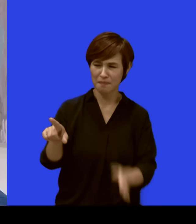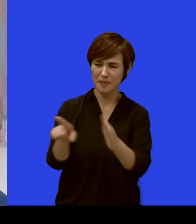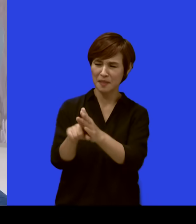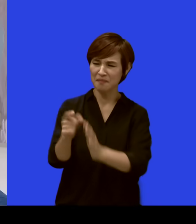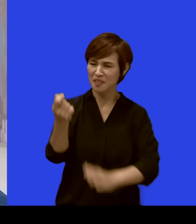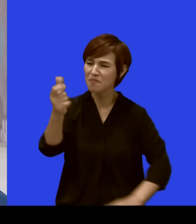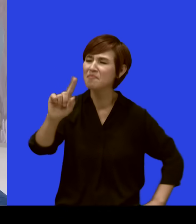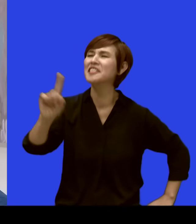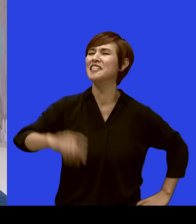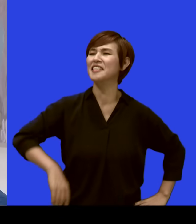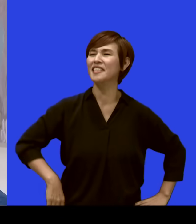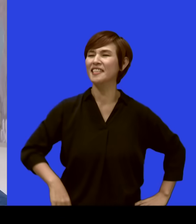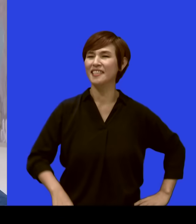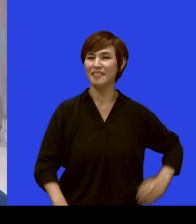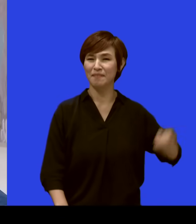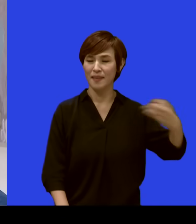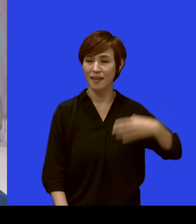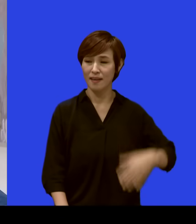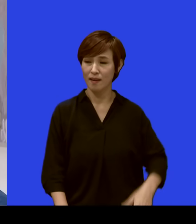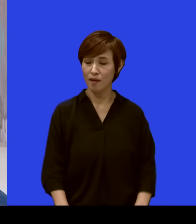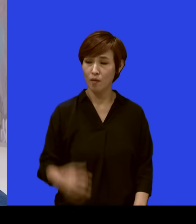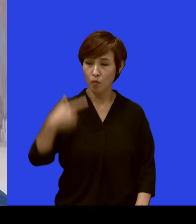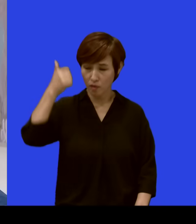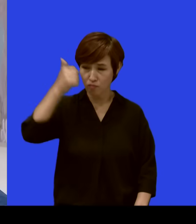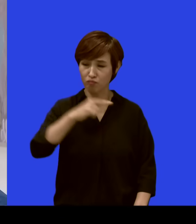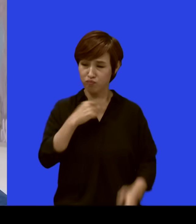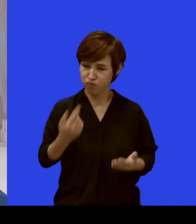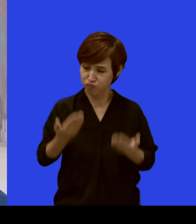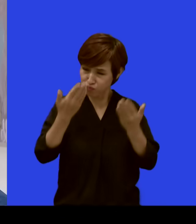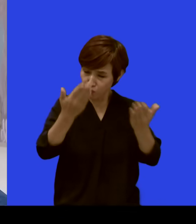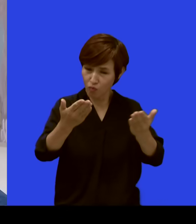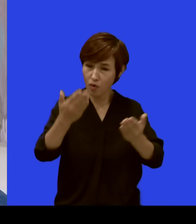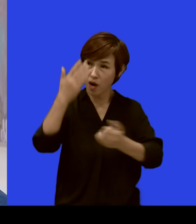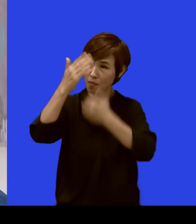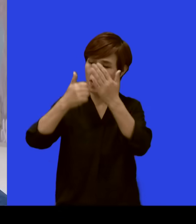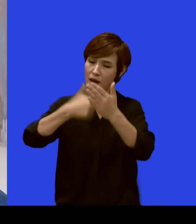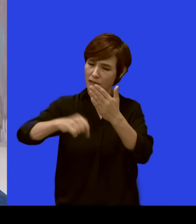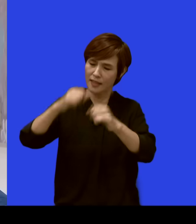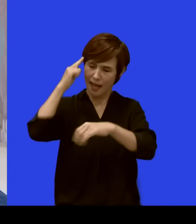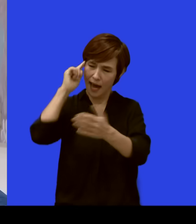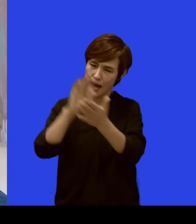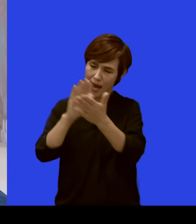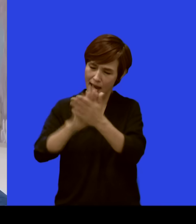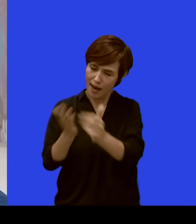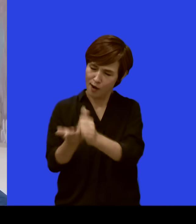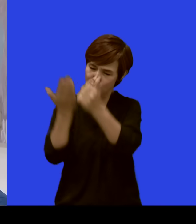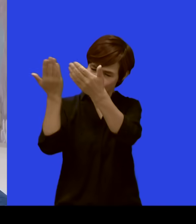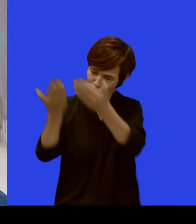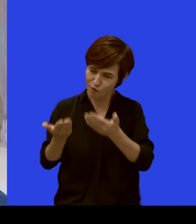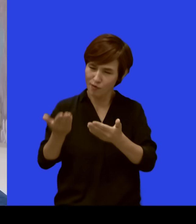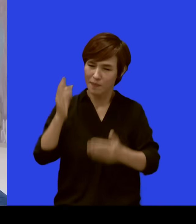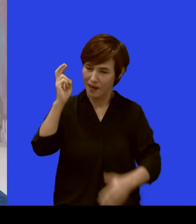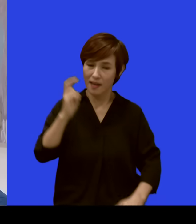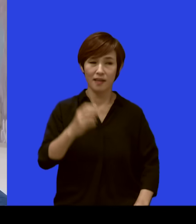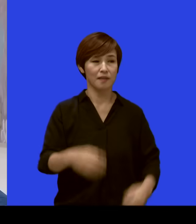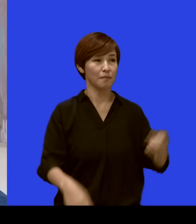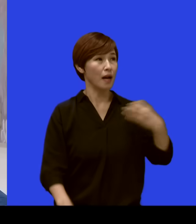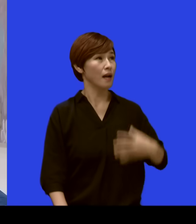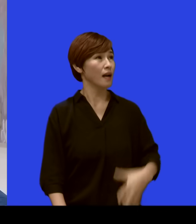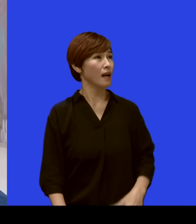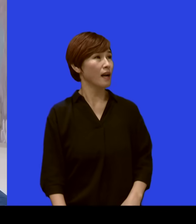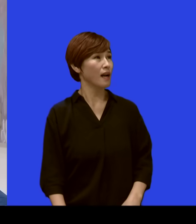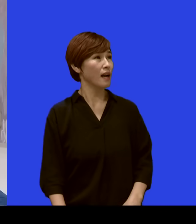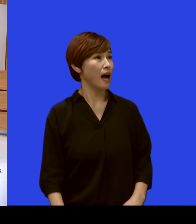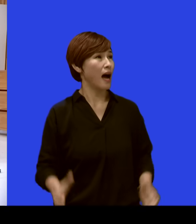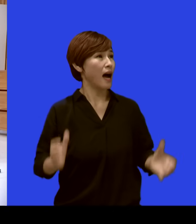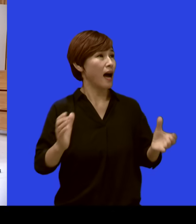없으셔가지고 목사님이 이렇게 헌신하셨는데 하나님께서 아이들을 버리시겠어요? 믿고 가세요 이러시더라고요. 그래서 내가 근데 그때도 그게